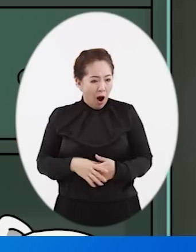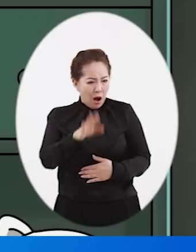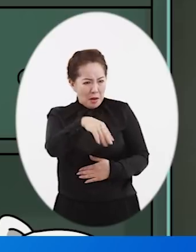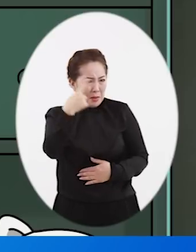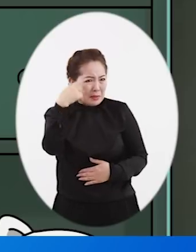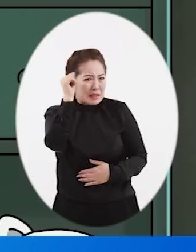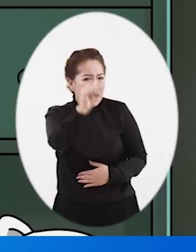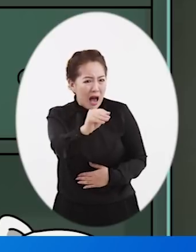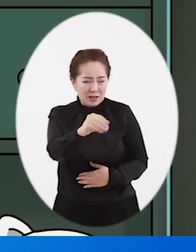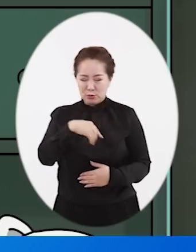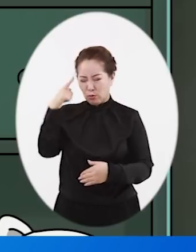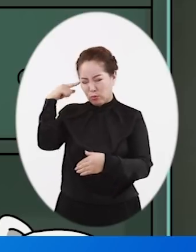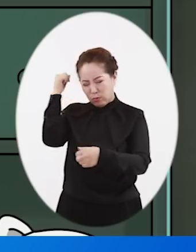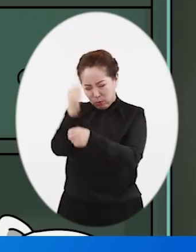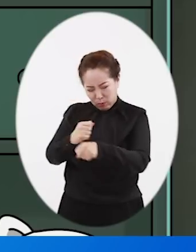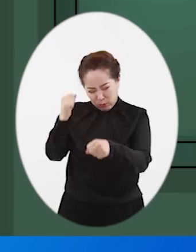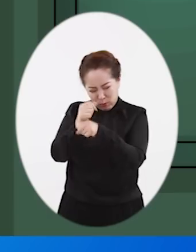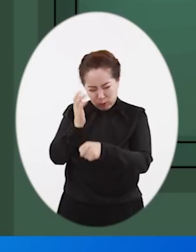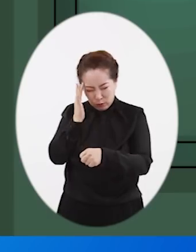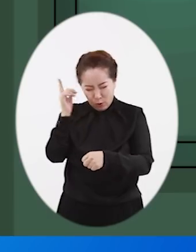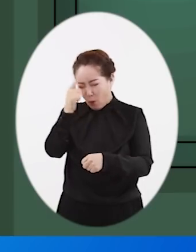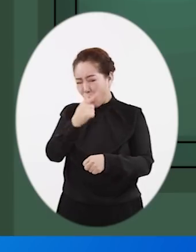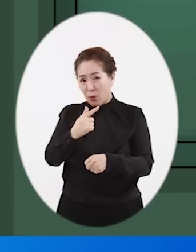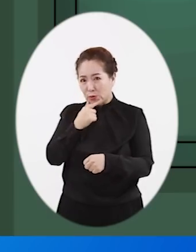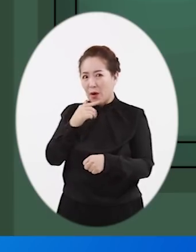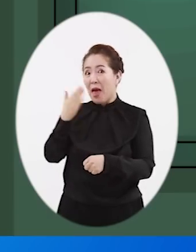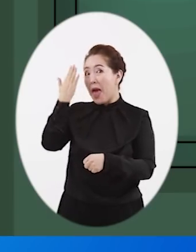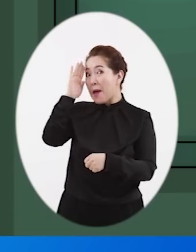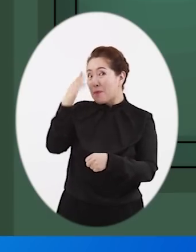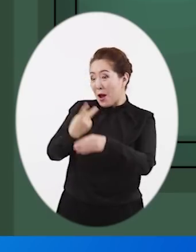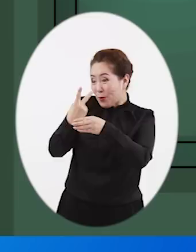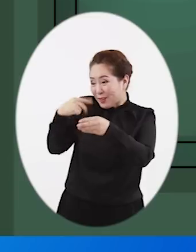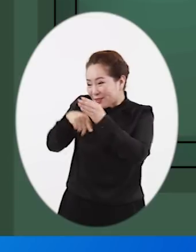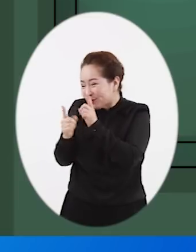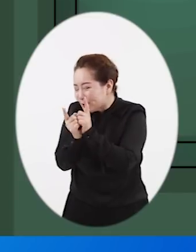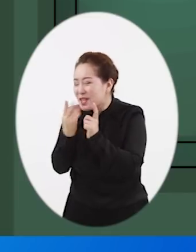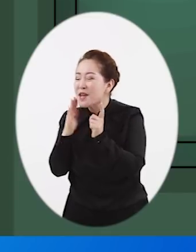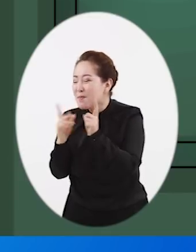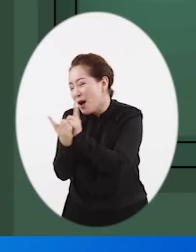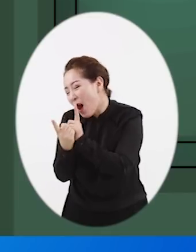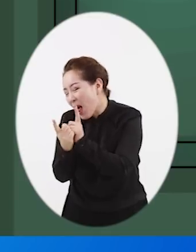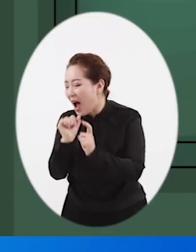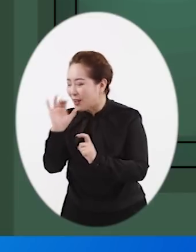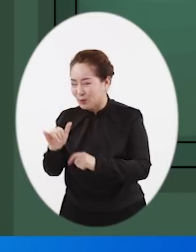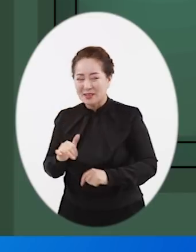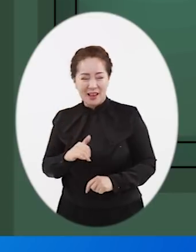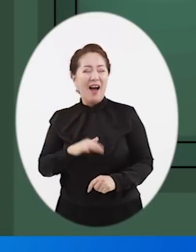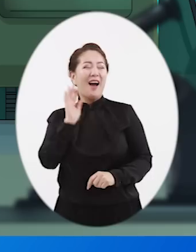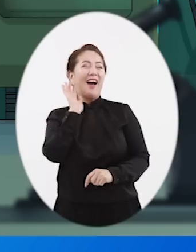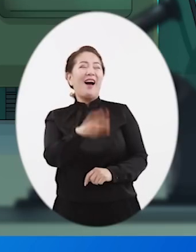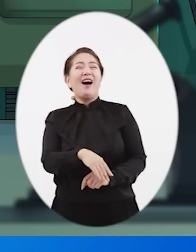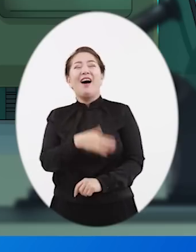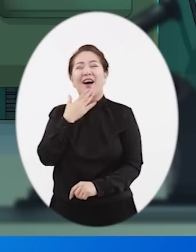Бөөх тунхаа. Чи яаж мэдчихвэ? Би бүр бодоод олохгүй болохоор нь үлгэрийн имээс асуучихсан юм